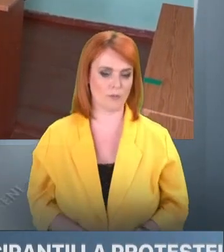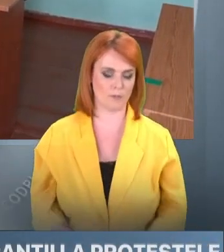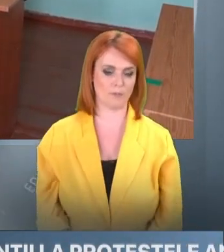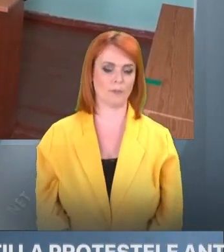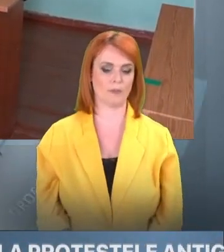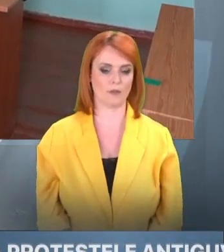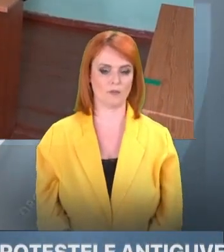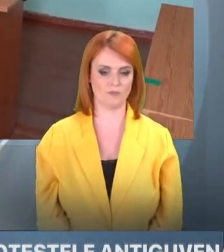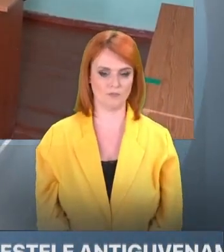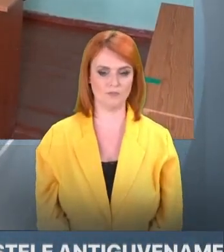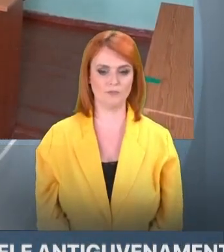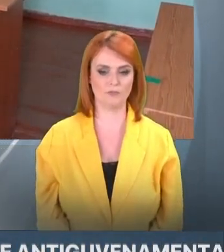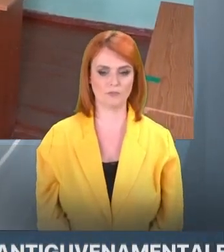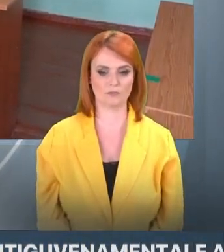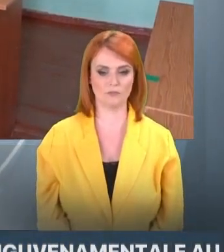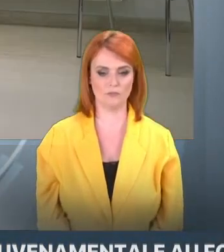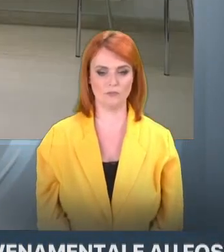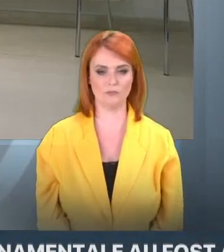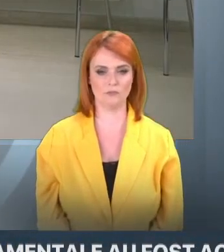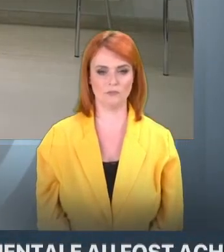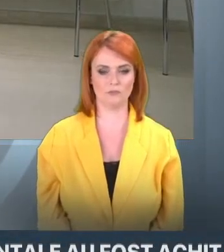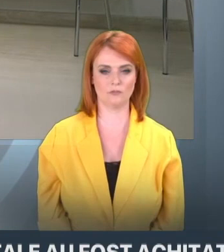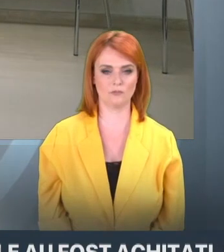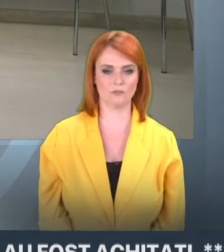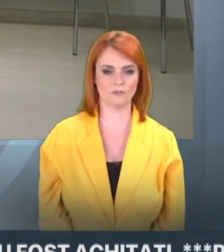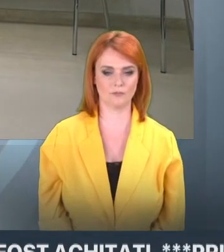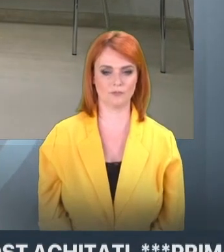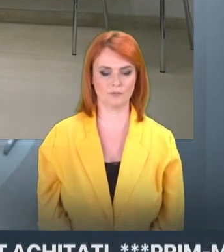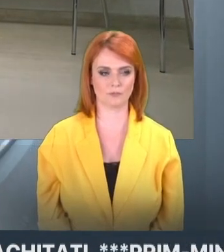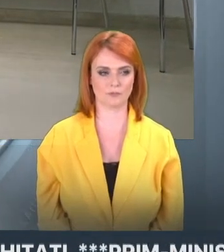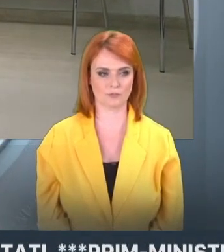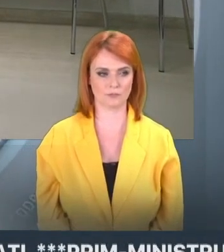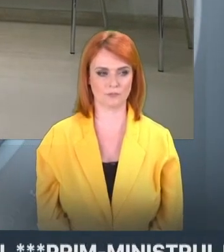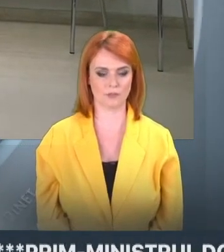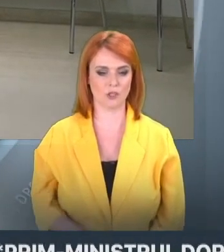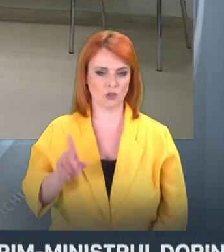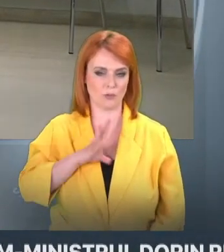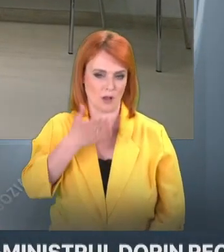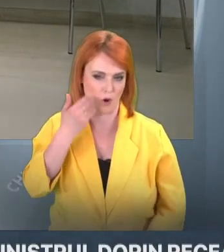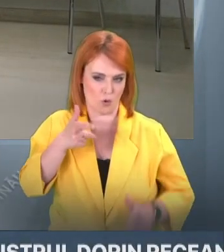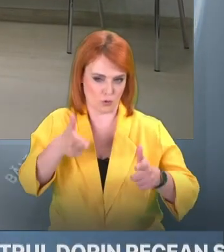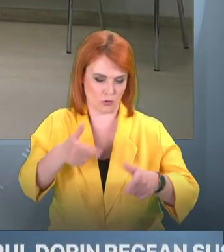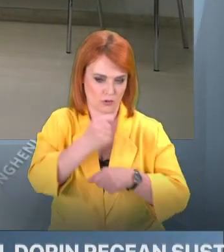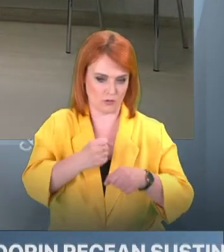instruire de 4, fie 6 luni și ulterior să se angajeze pe piața muncii. Doamna